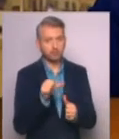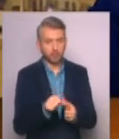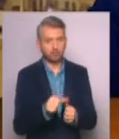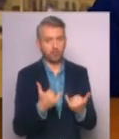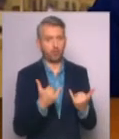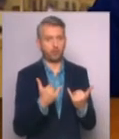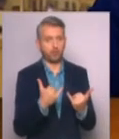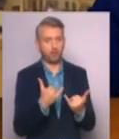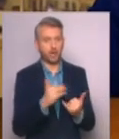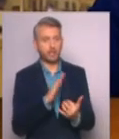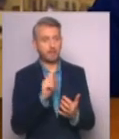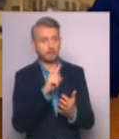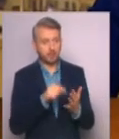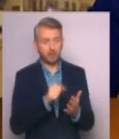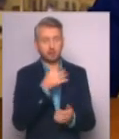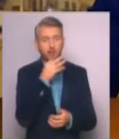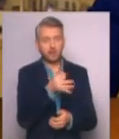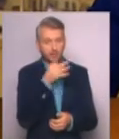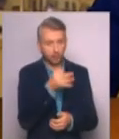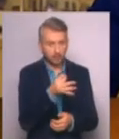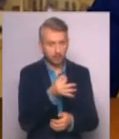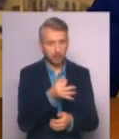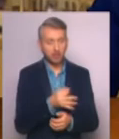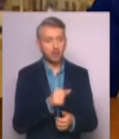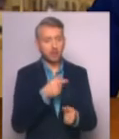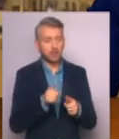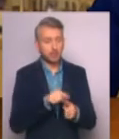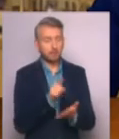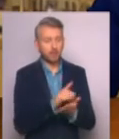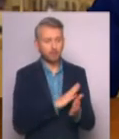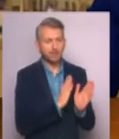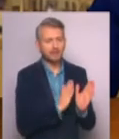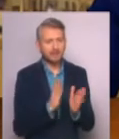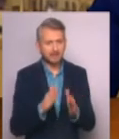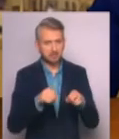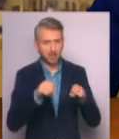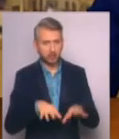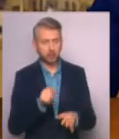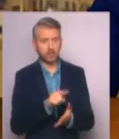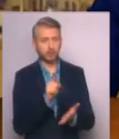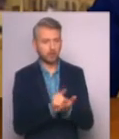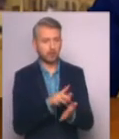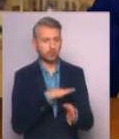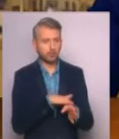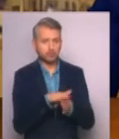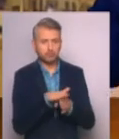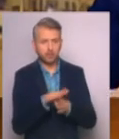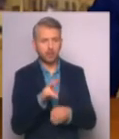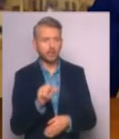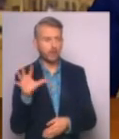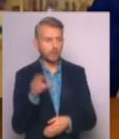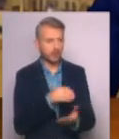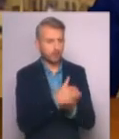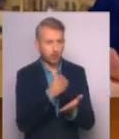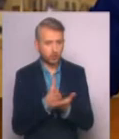що навіть не питаннями, а відповідями. Тобто саме так це можна... має бути системне рішення, і воно має імплементовано бути на всіх